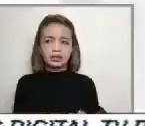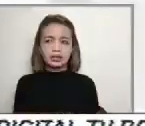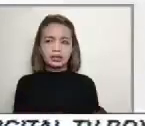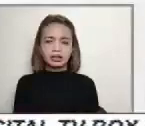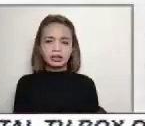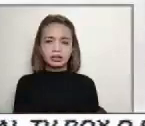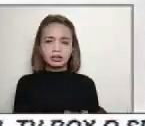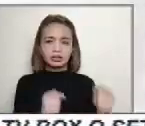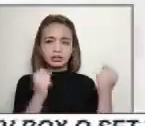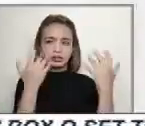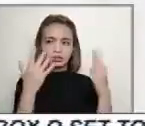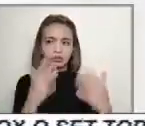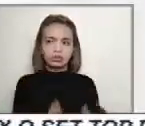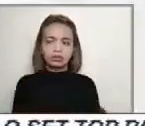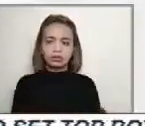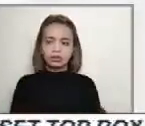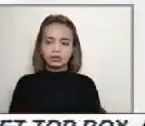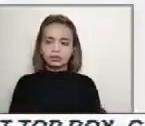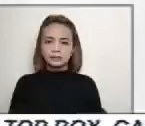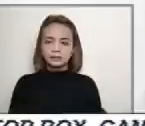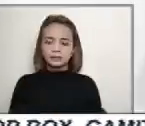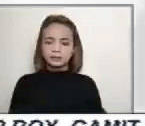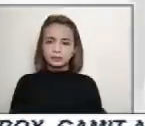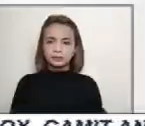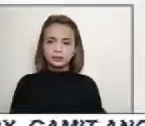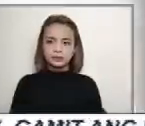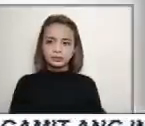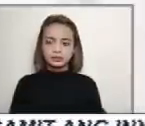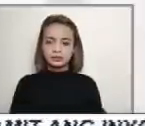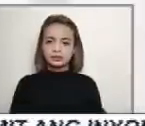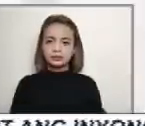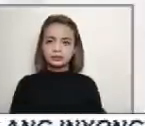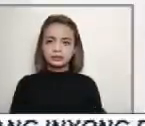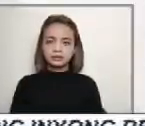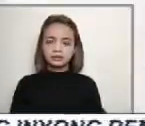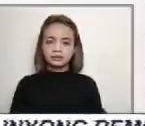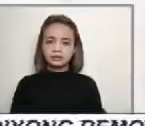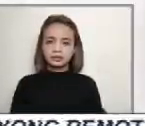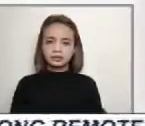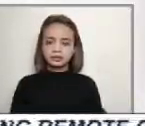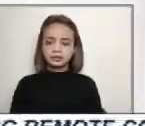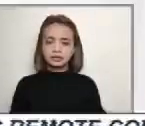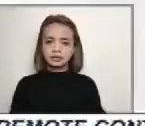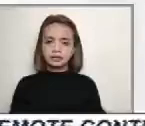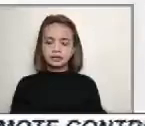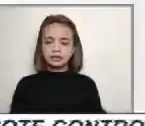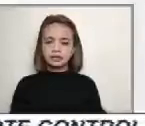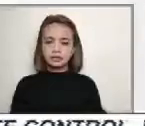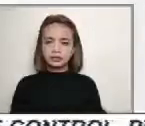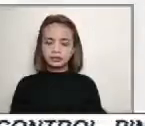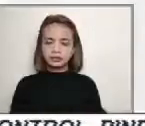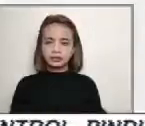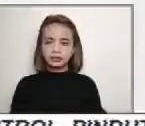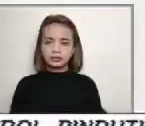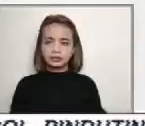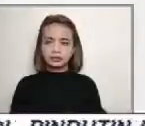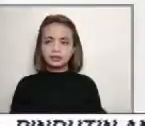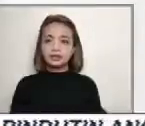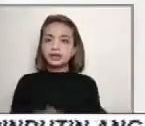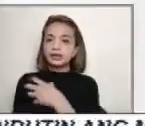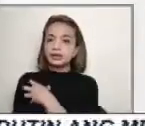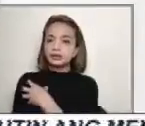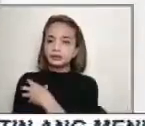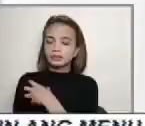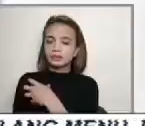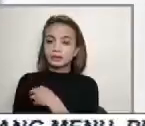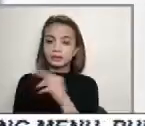drug suspect na kasalukuyang nasa kustodiya ng Makati Police. Kalaboso ang 2 drug personality sa bypass operation ng Navotas